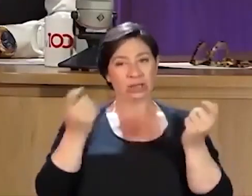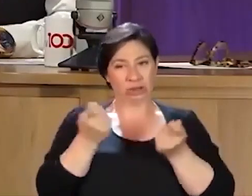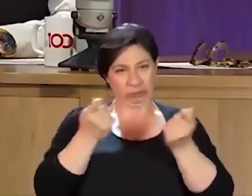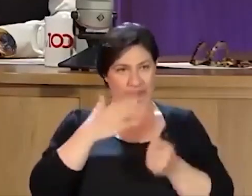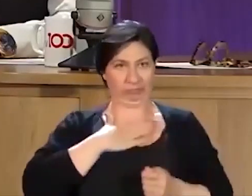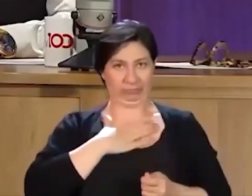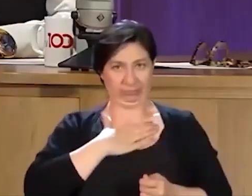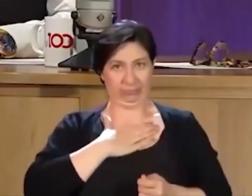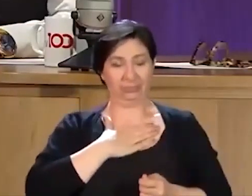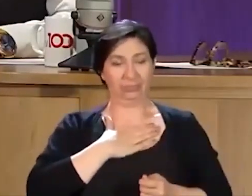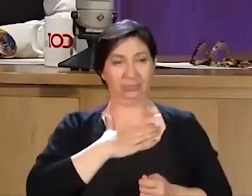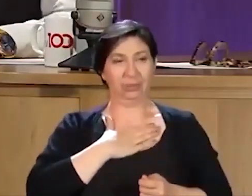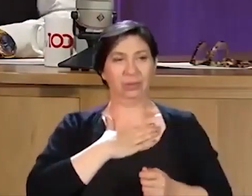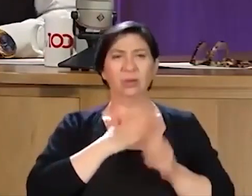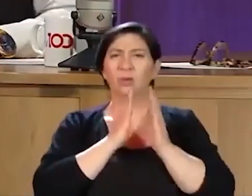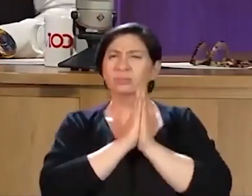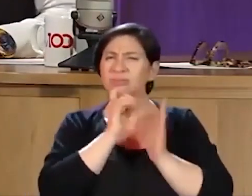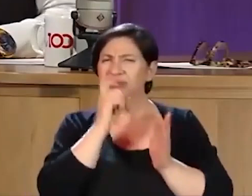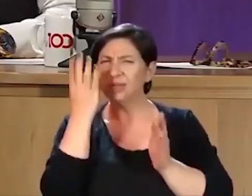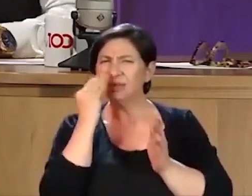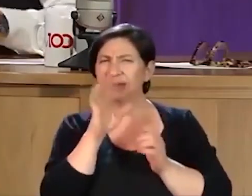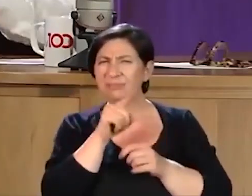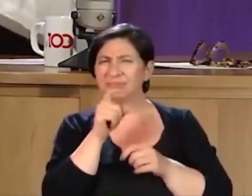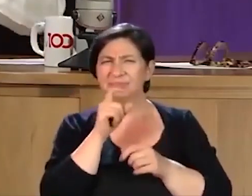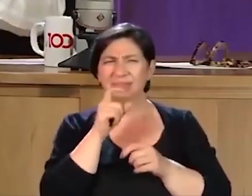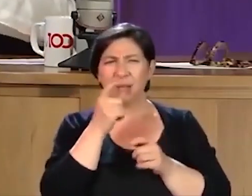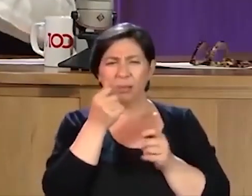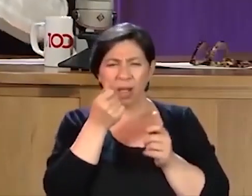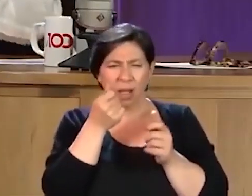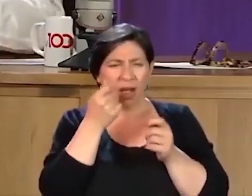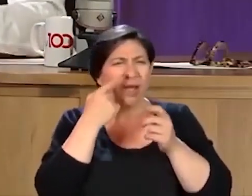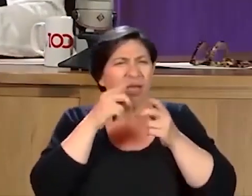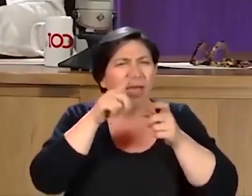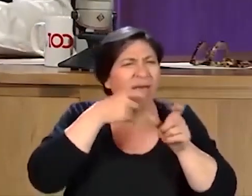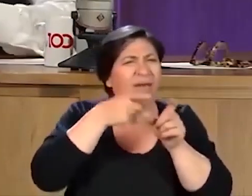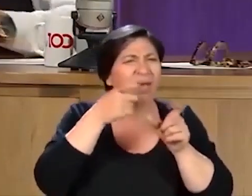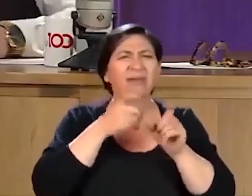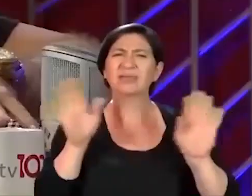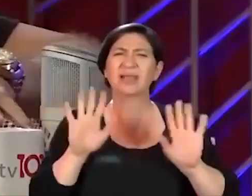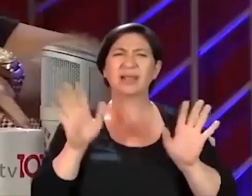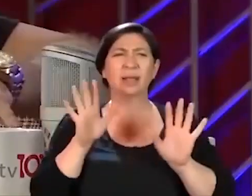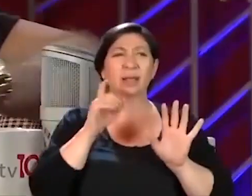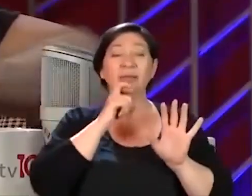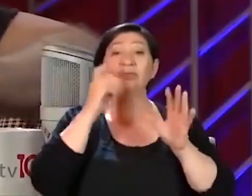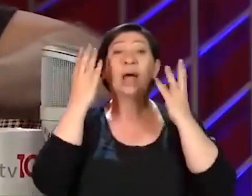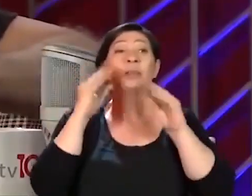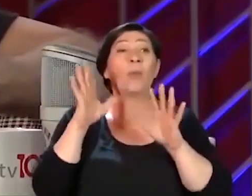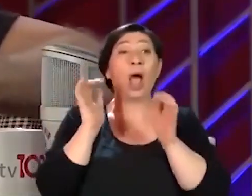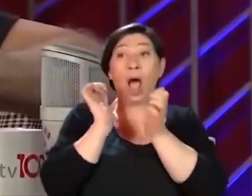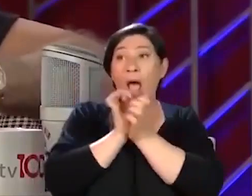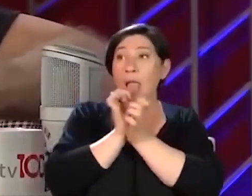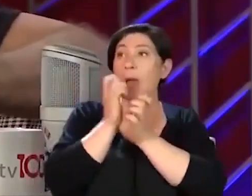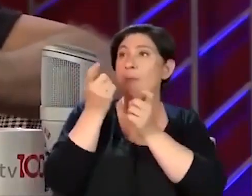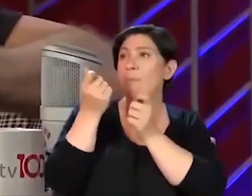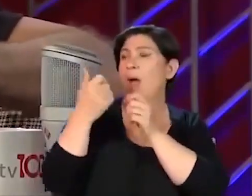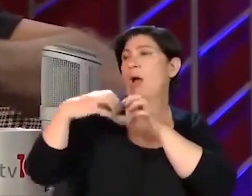Prodüksiyon larında bunu öldürürüm sakın şöyle bir şey gelsin istemem ya senin ekonomik durumuyla ilgili bir şey sorgulama yok yanlış anlama gidiyorum ailem